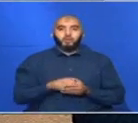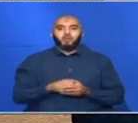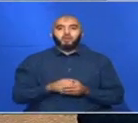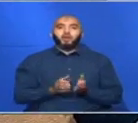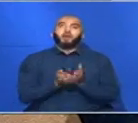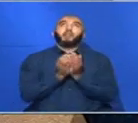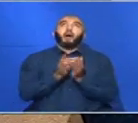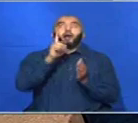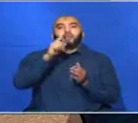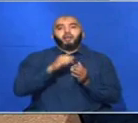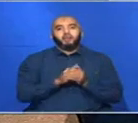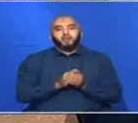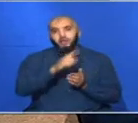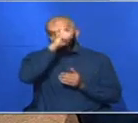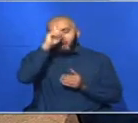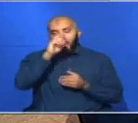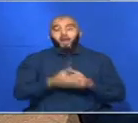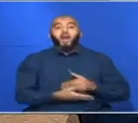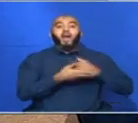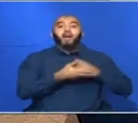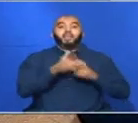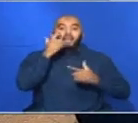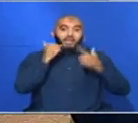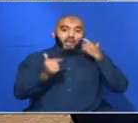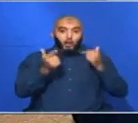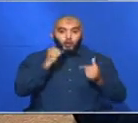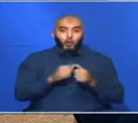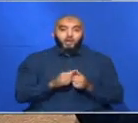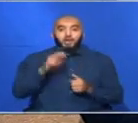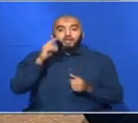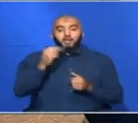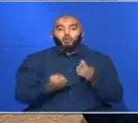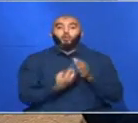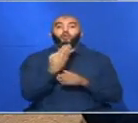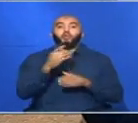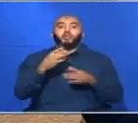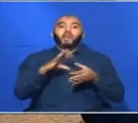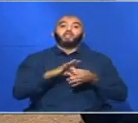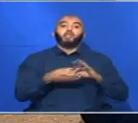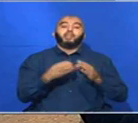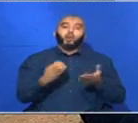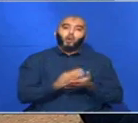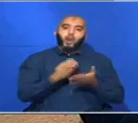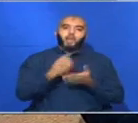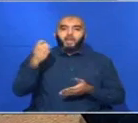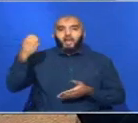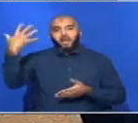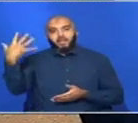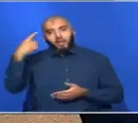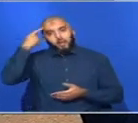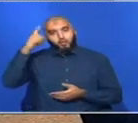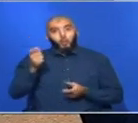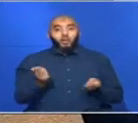سبحانه تعال ان يوفق المدير الجديد لقناه القران الكريم لاداره هذه القناه